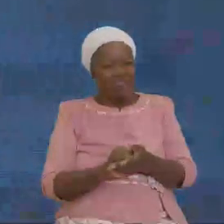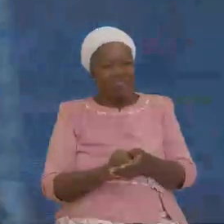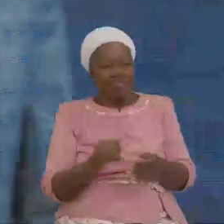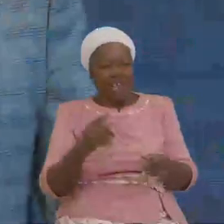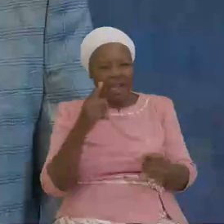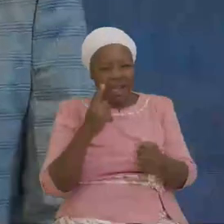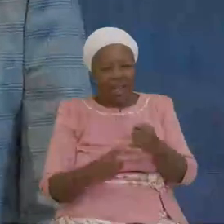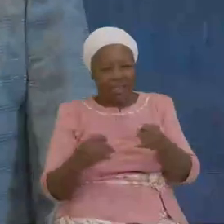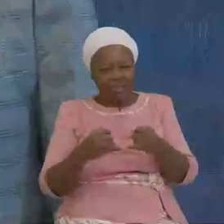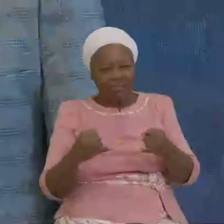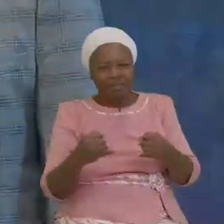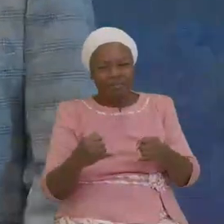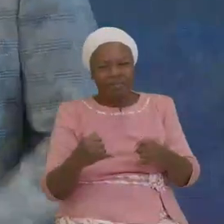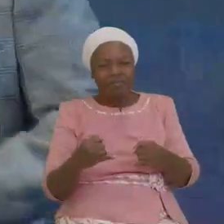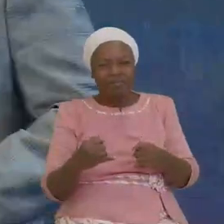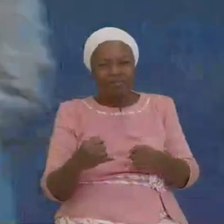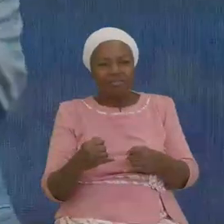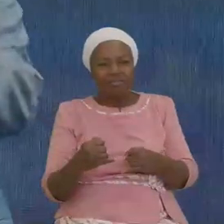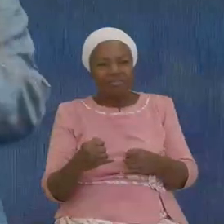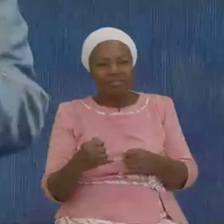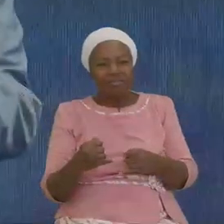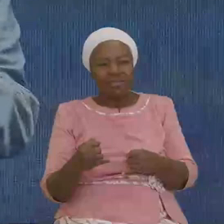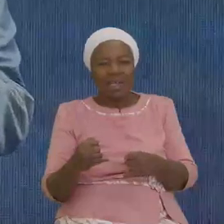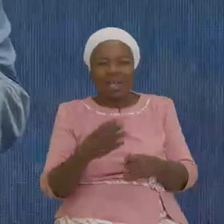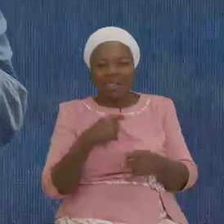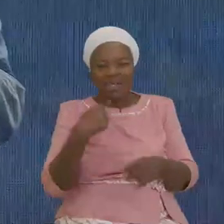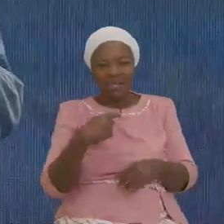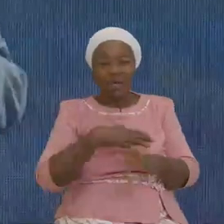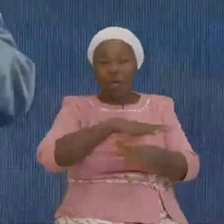vie. Voilà la dernière partie